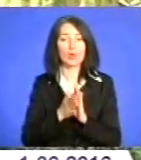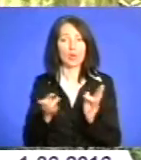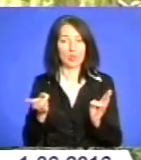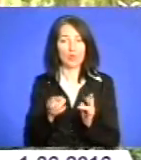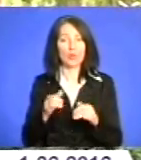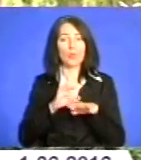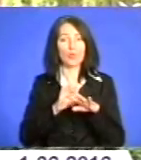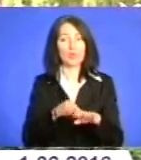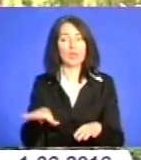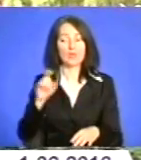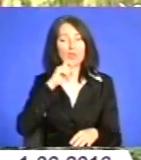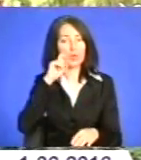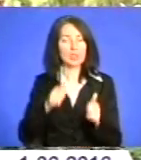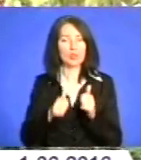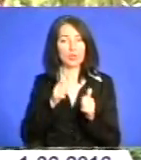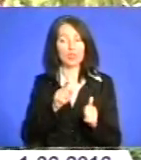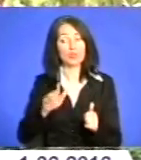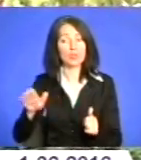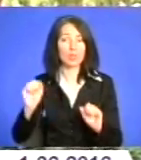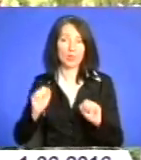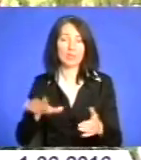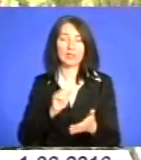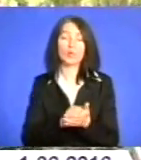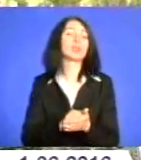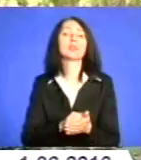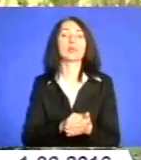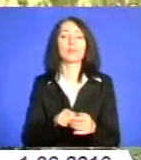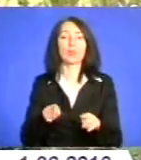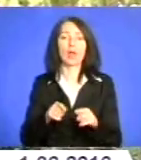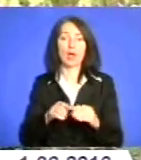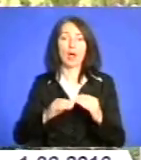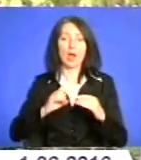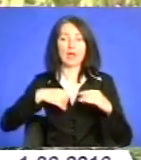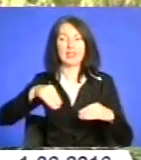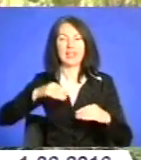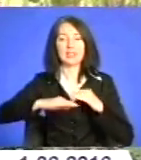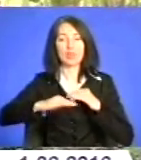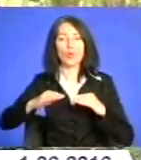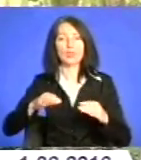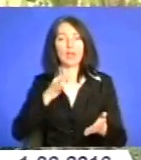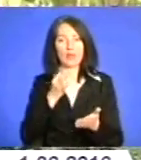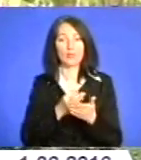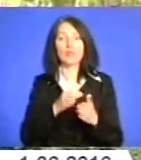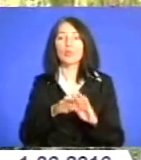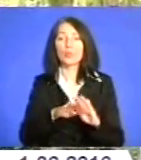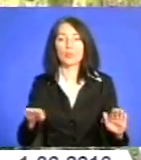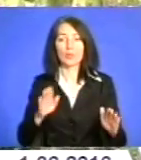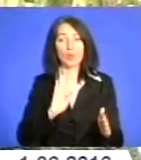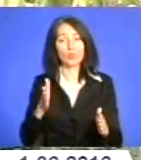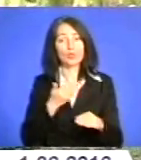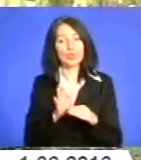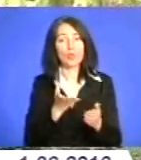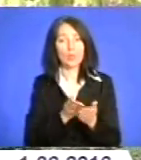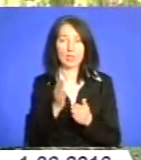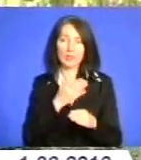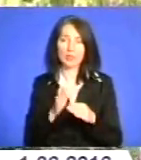проводити всеукраїнські турніри, щоб діти могли займатися з відповідним покриттям тенісні корти, де вони будуть частково платними, частково